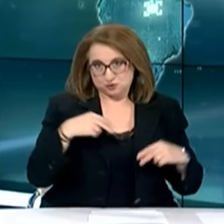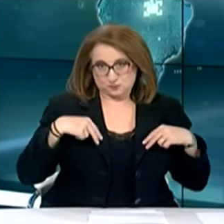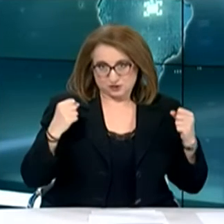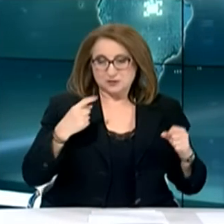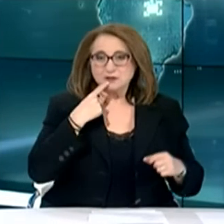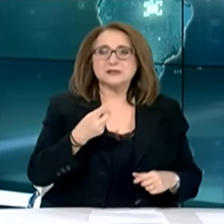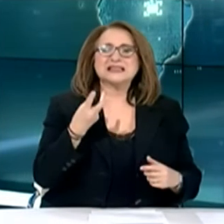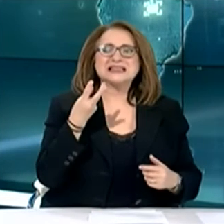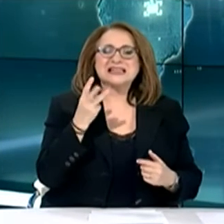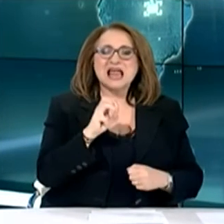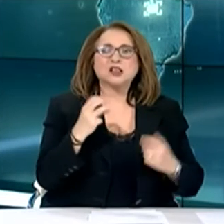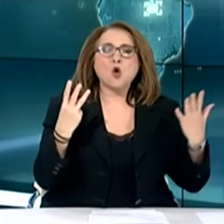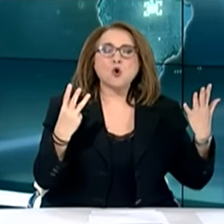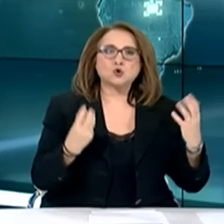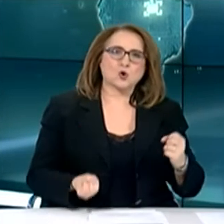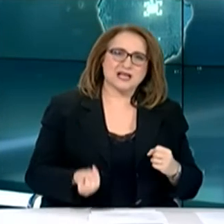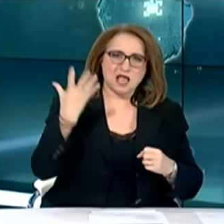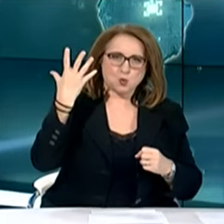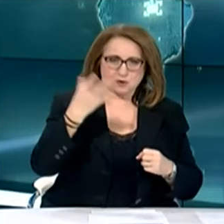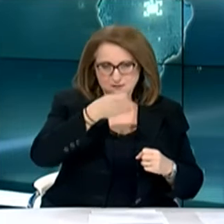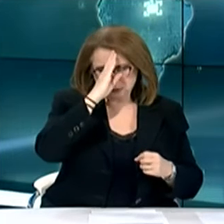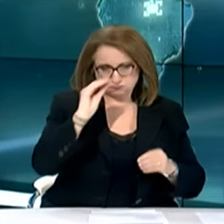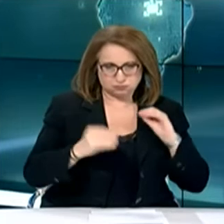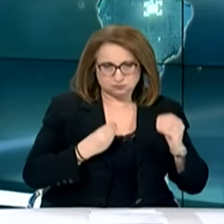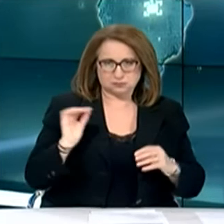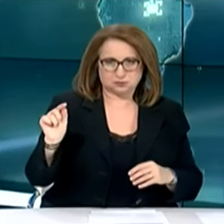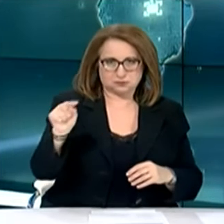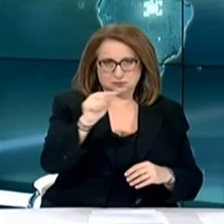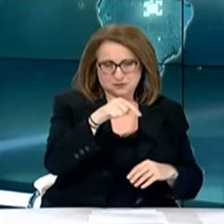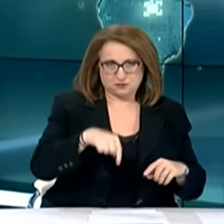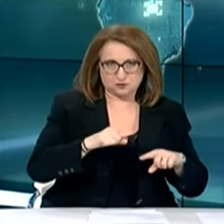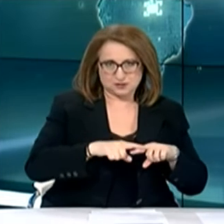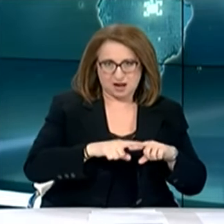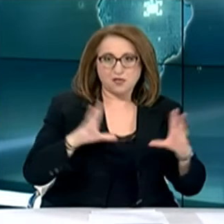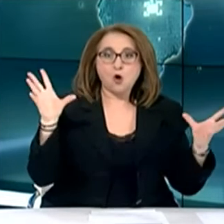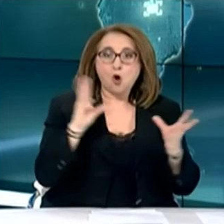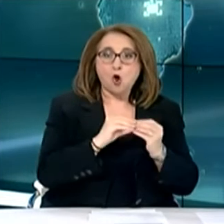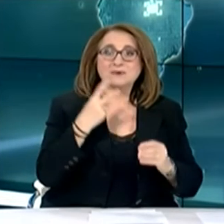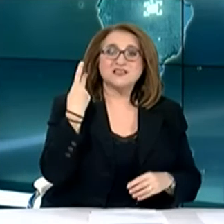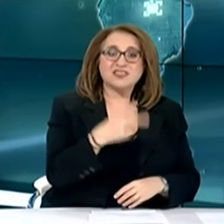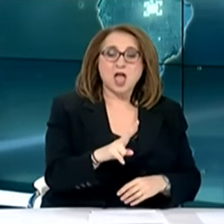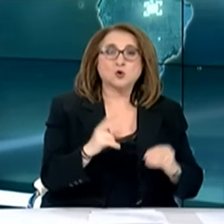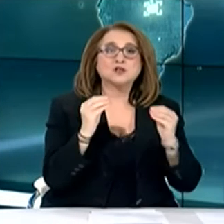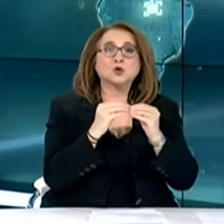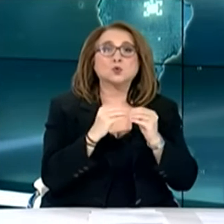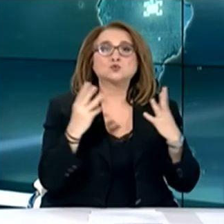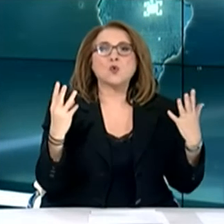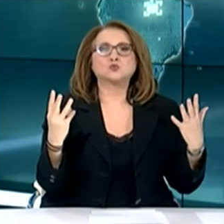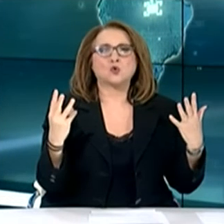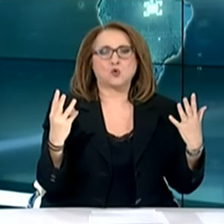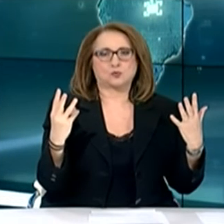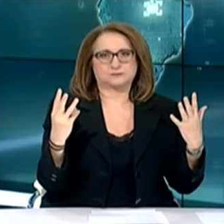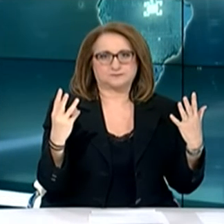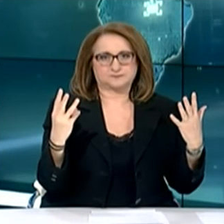Ανακοινώνονται 38 νέα επιβεβαιωμένα κρούσματα στη χώρα μας. Το σύνολο ανέρχεται στα 228 κρούσματα του νέου